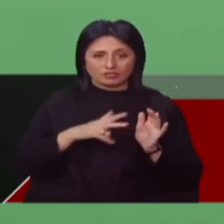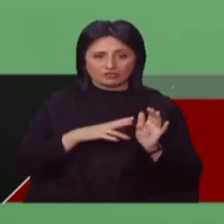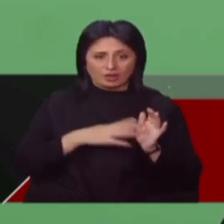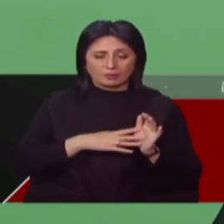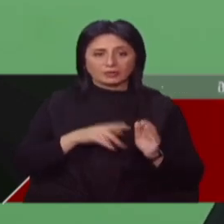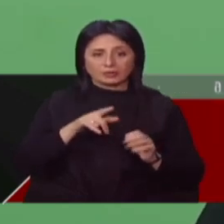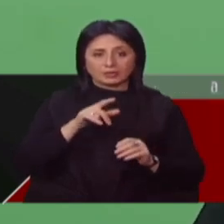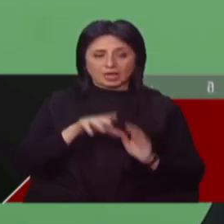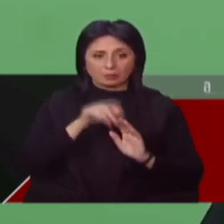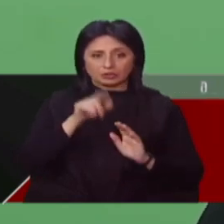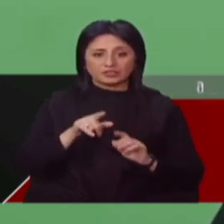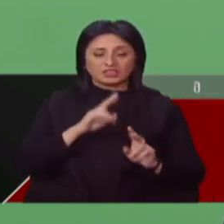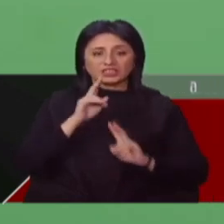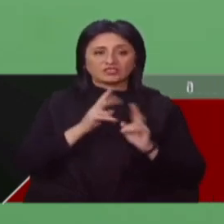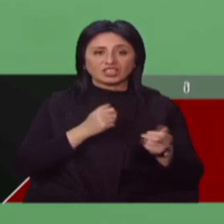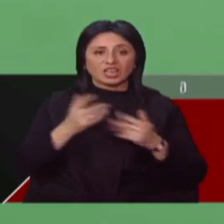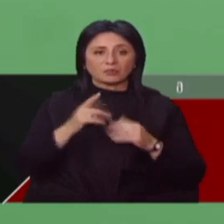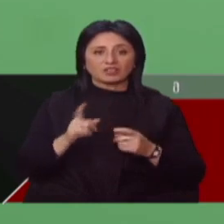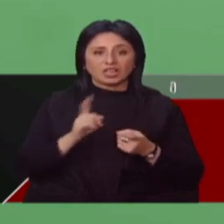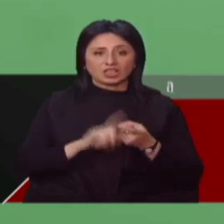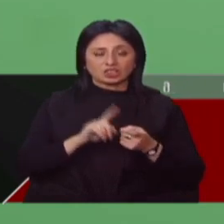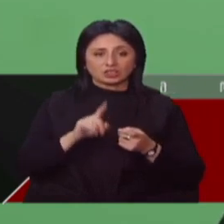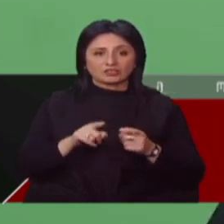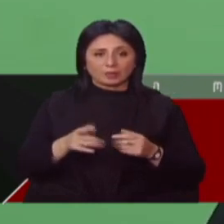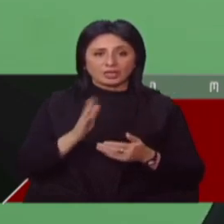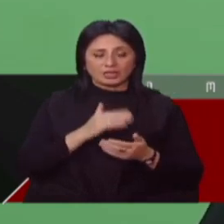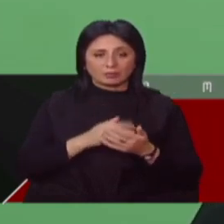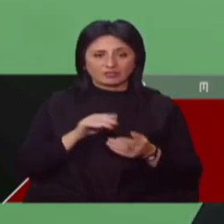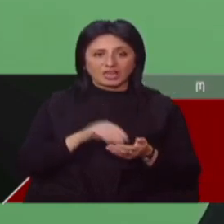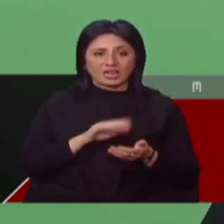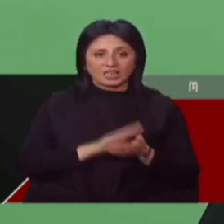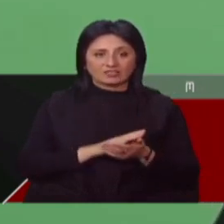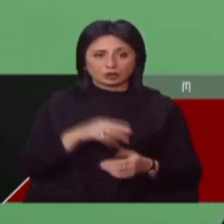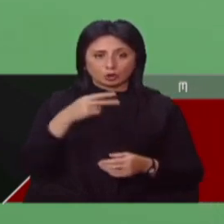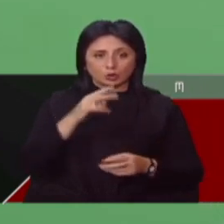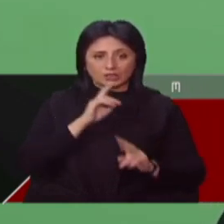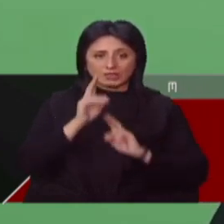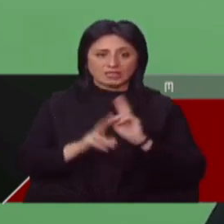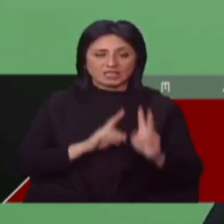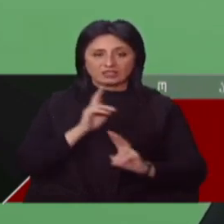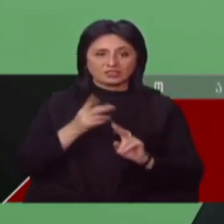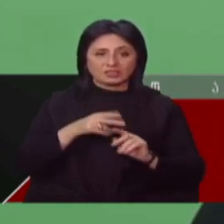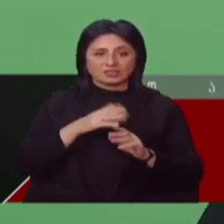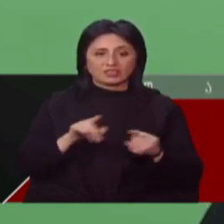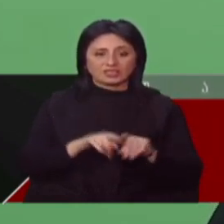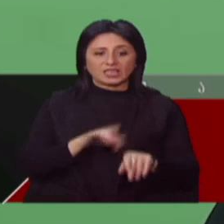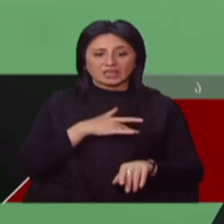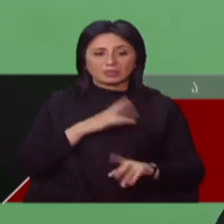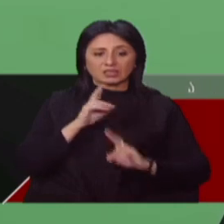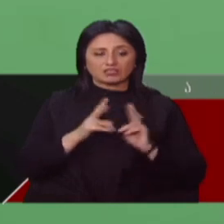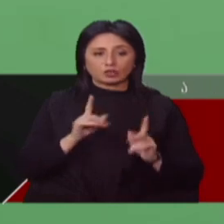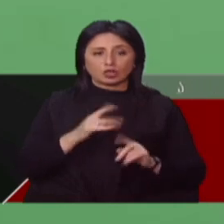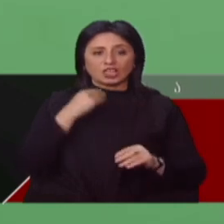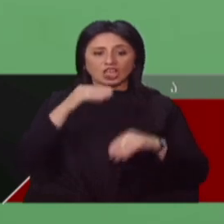55098 ამომრჩეველი. საჩივრების რაოდენობას რაც შეეხება, ამ ეტაპისთვის რეგისტრირებული არის 20 საჩივარი. ეს არის ისეთი ტიპის საჩივრები,